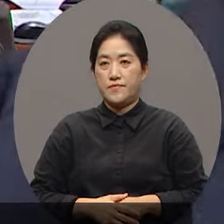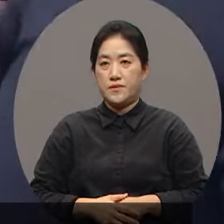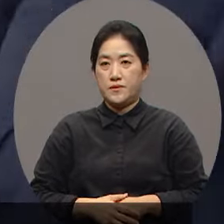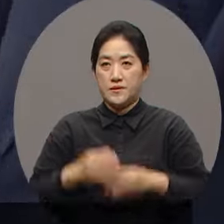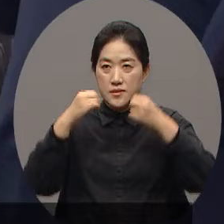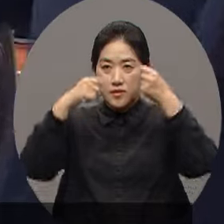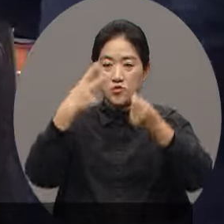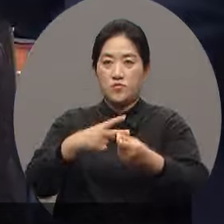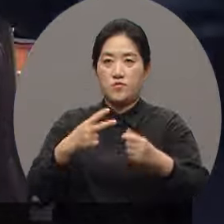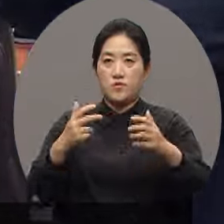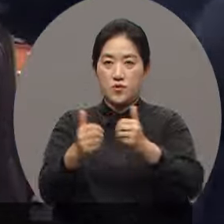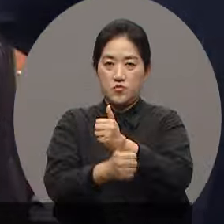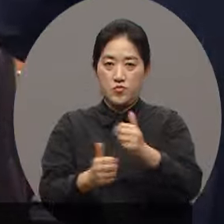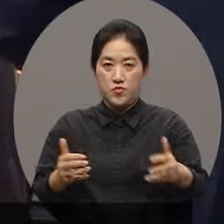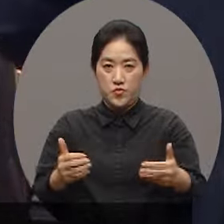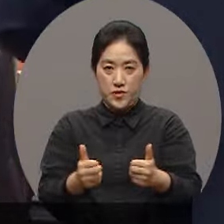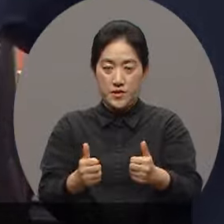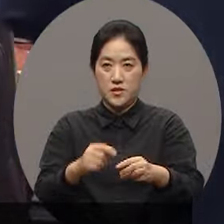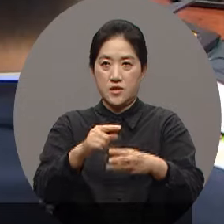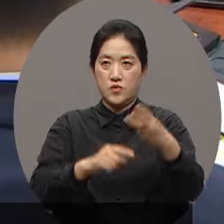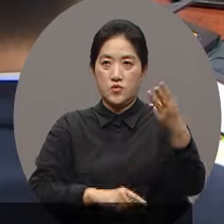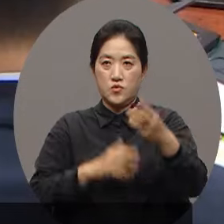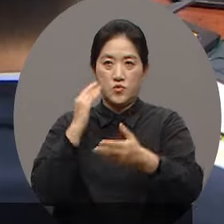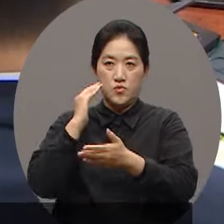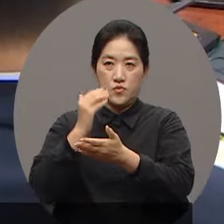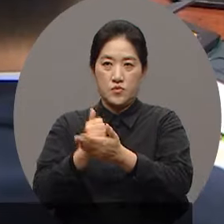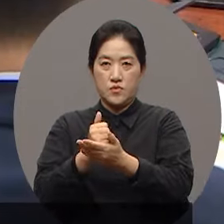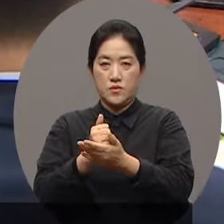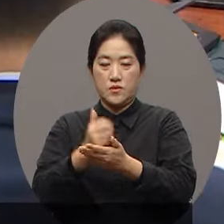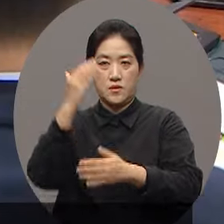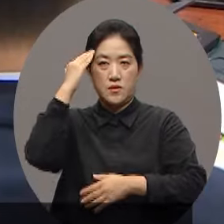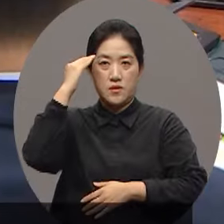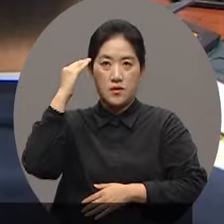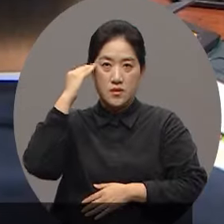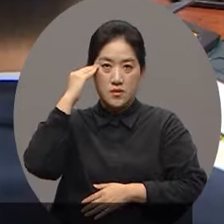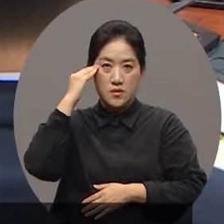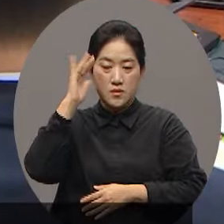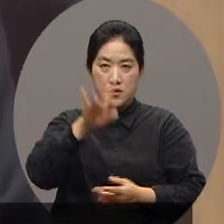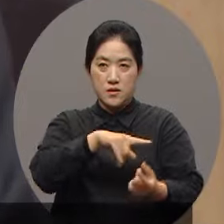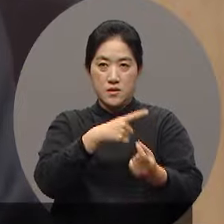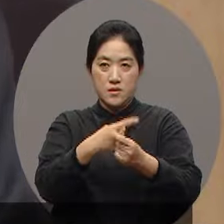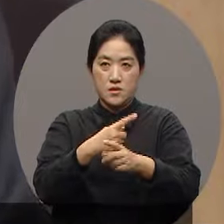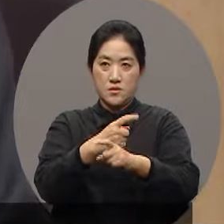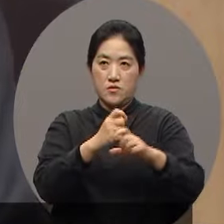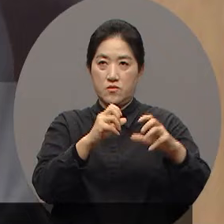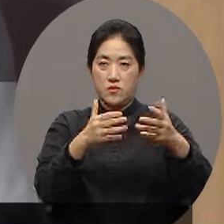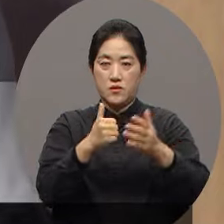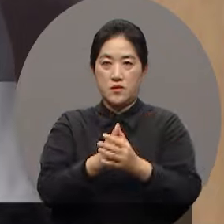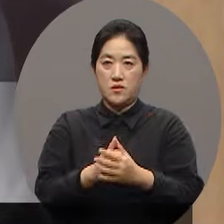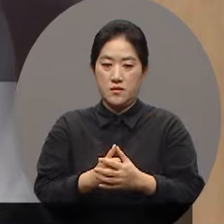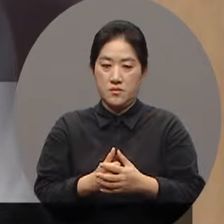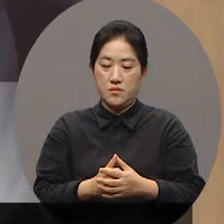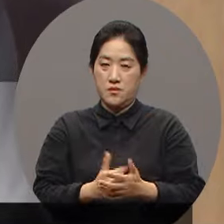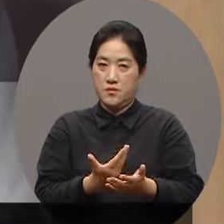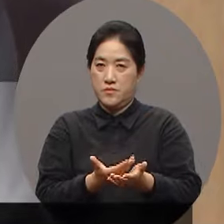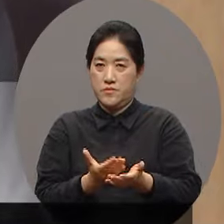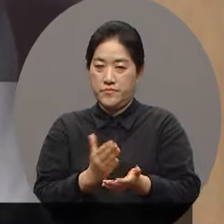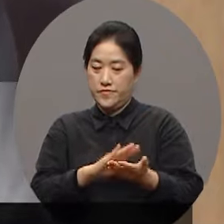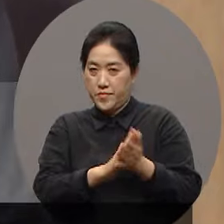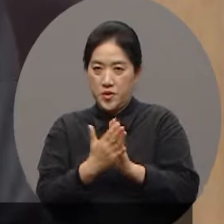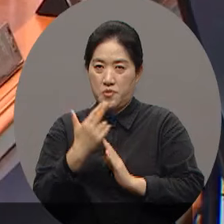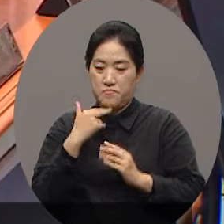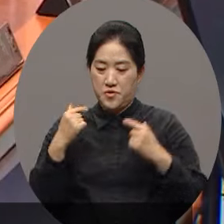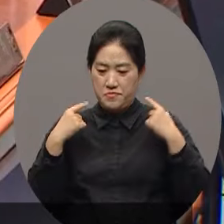새해 두 번째 국무회의를 주재한 윤석열 대통령. 대한민국을 제1의 적대국, 불변의 주적이라 지칭한